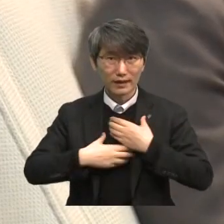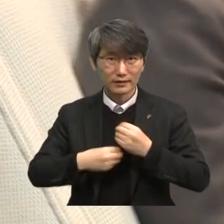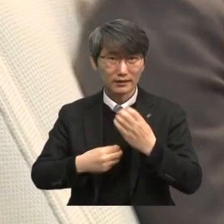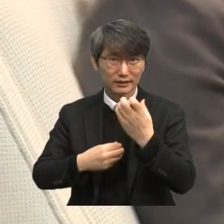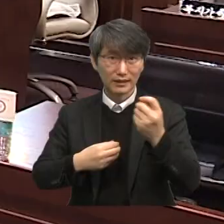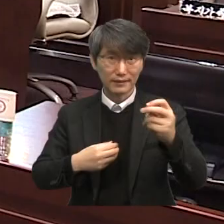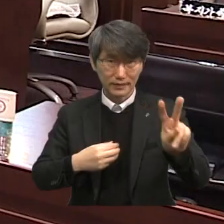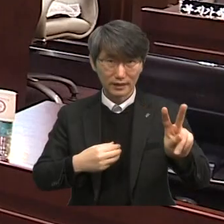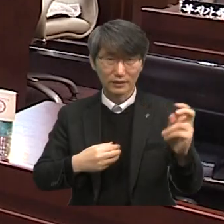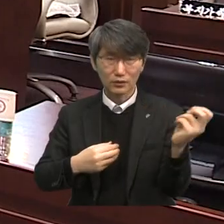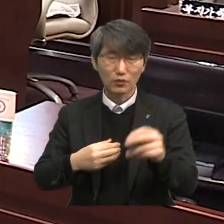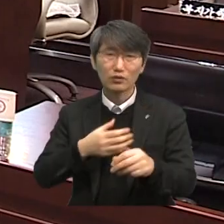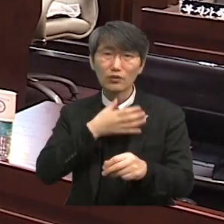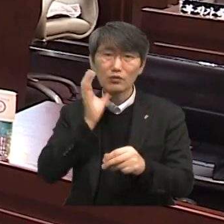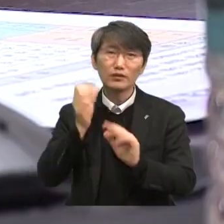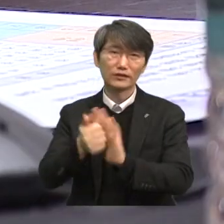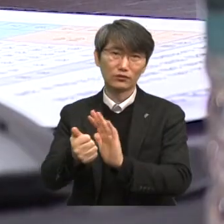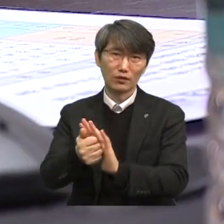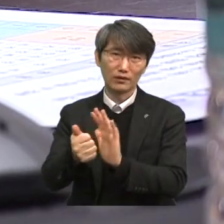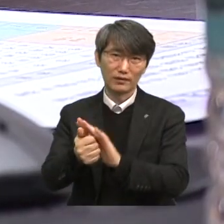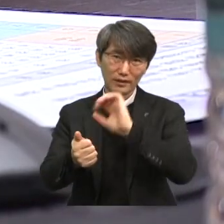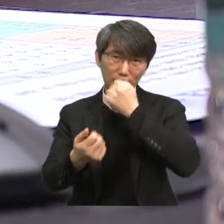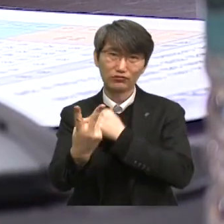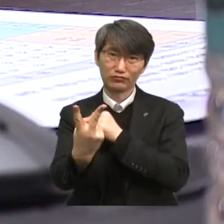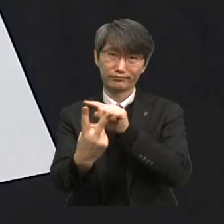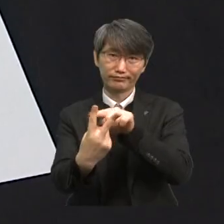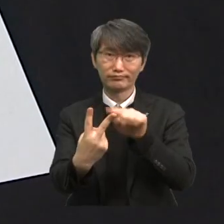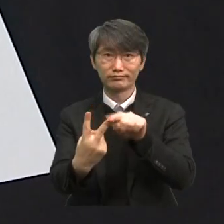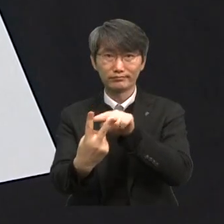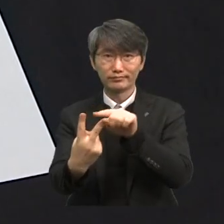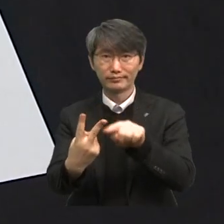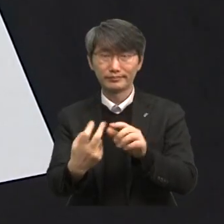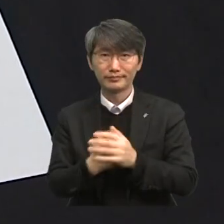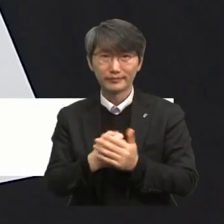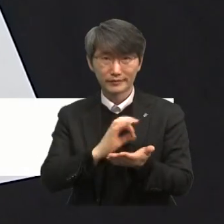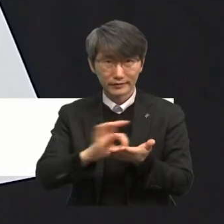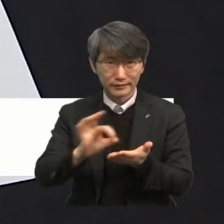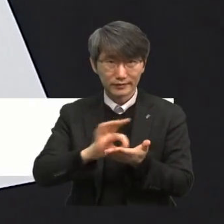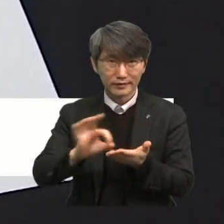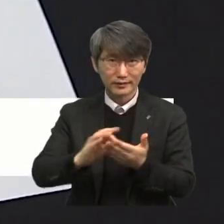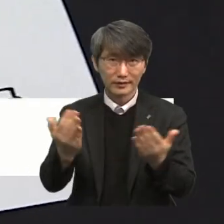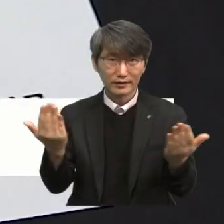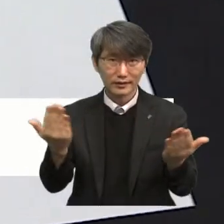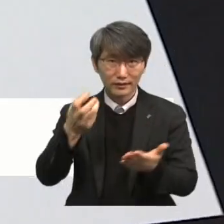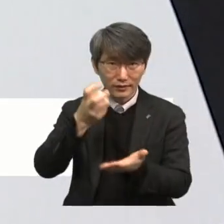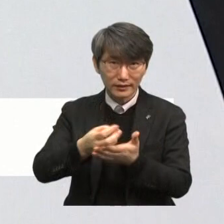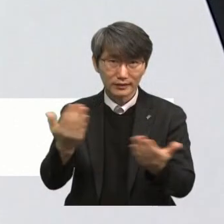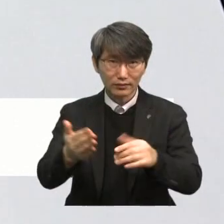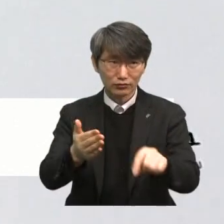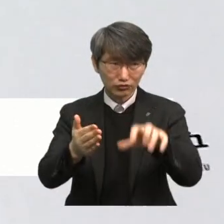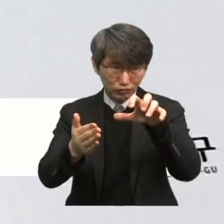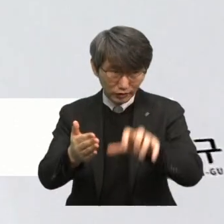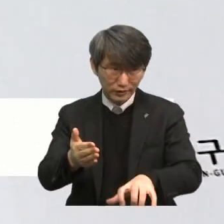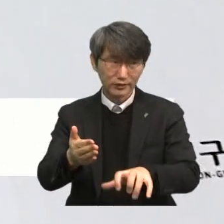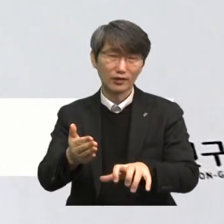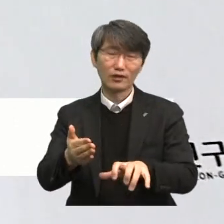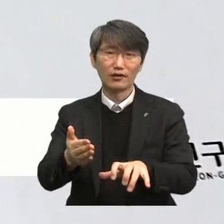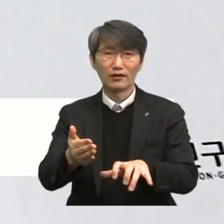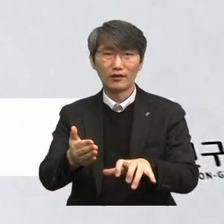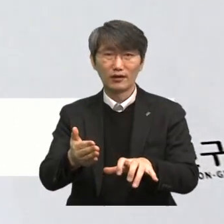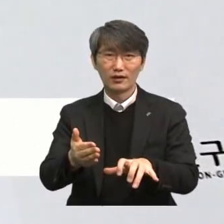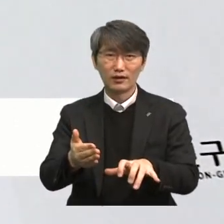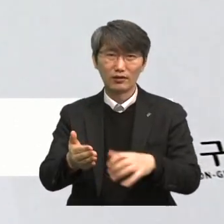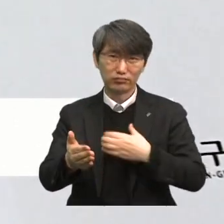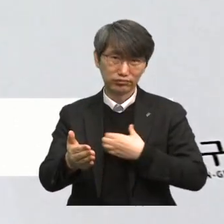CCTV 설치와 경로당 운영을 지원하는 예산입니다. 세출 예산안 정책 사업에서 재해재난 목적 예비비 감액